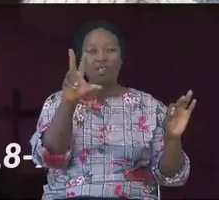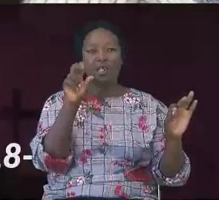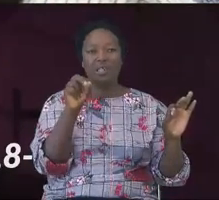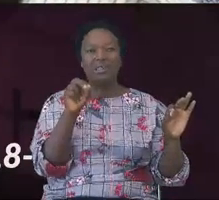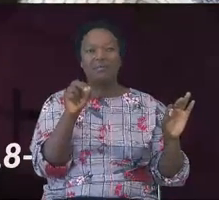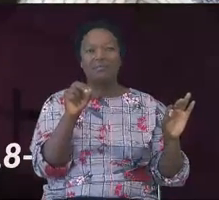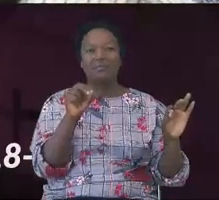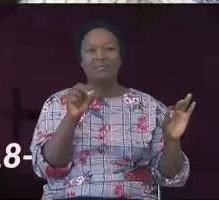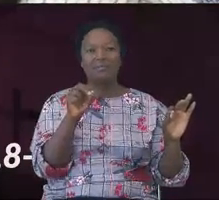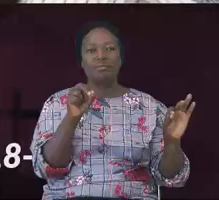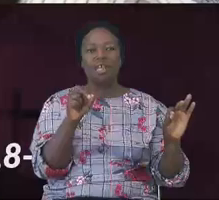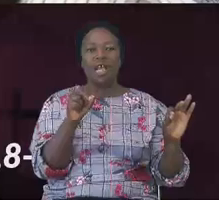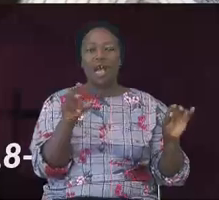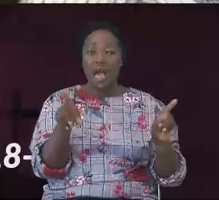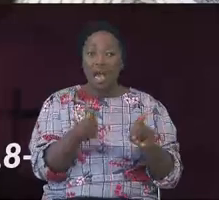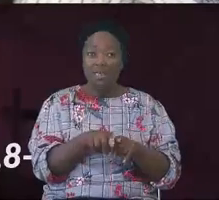30. Jean 19,